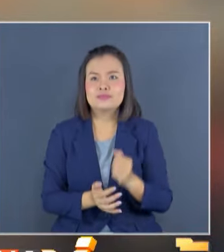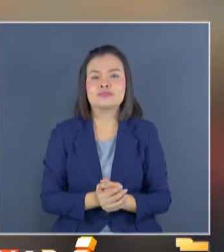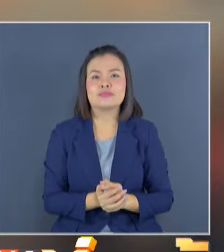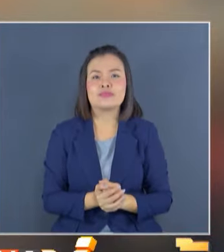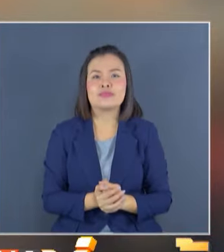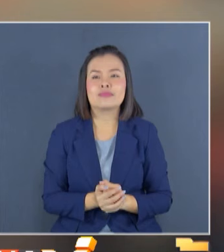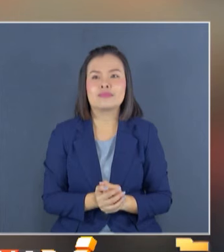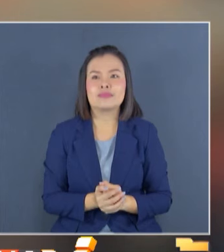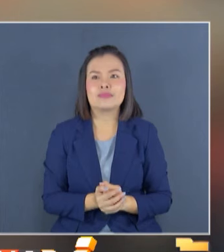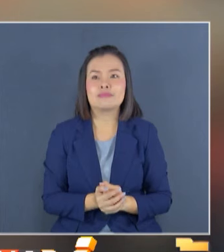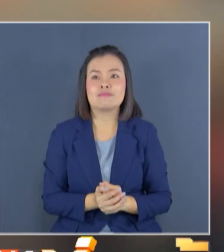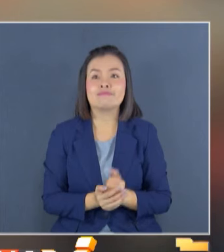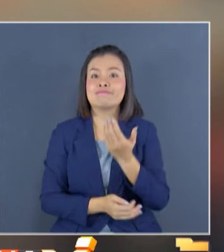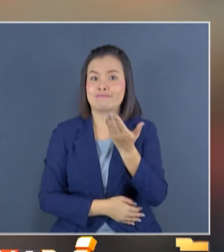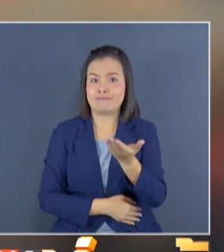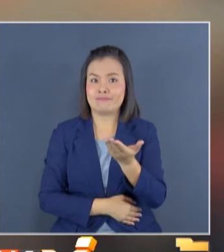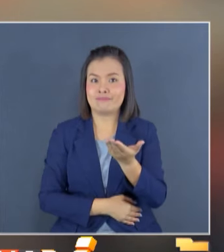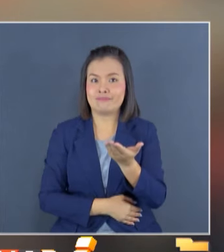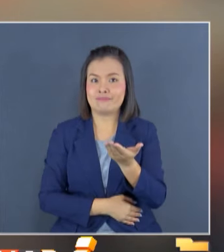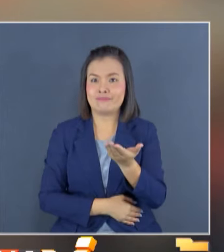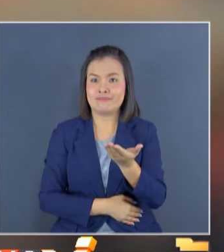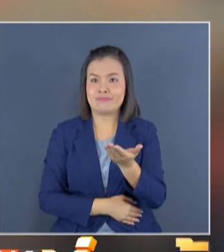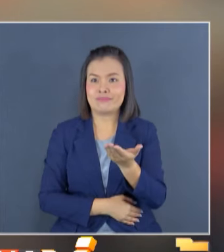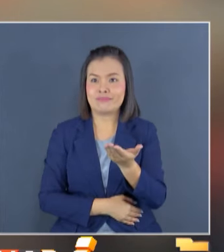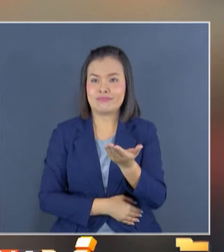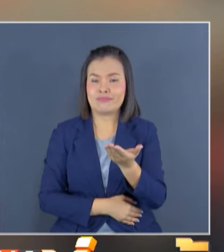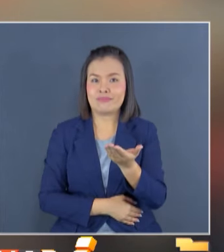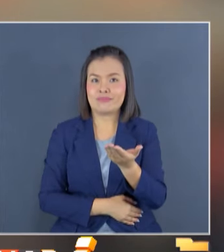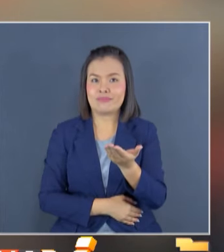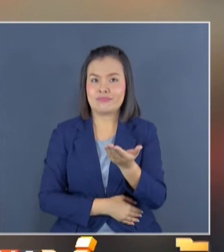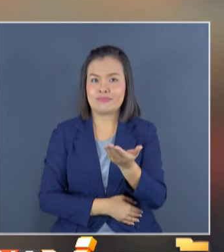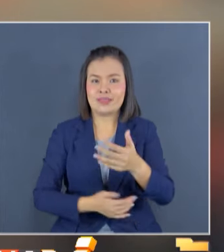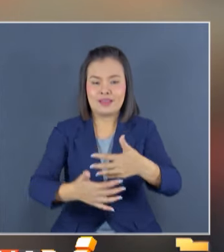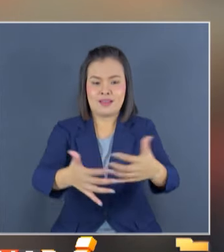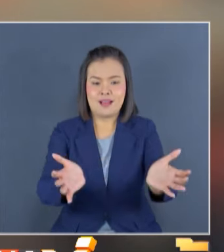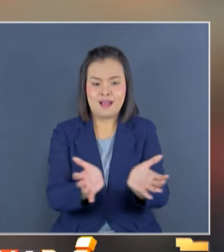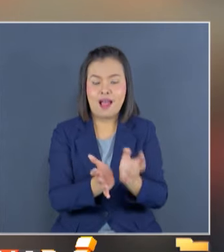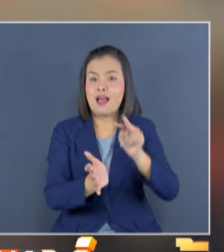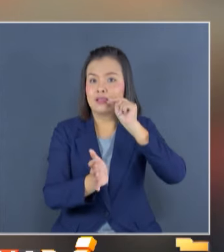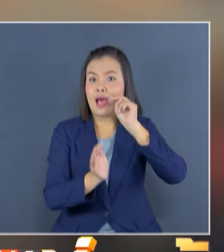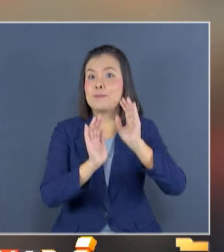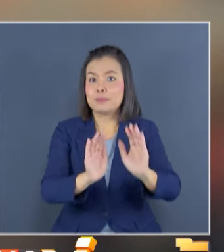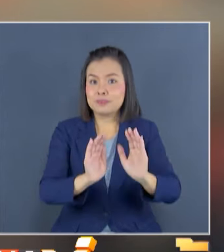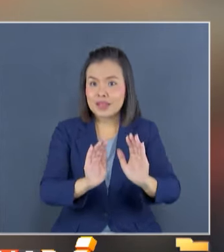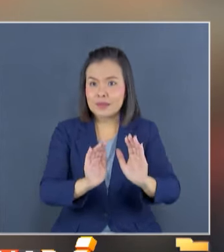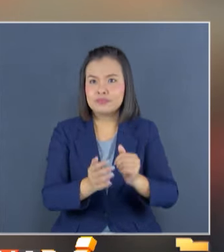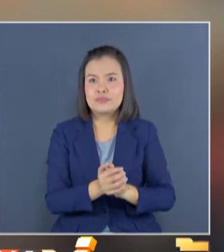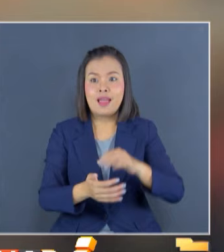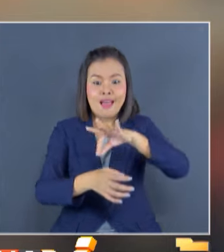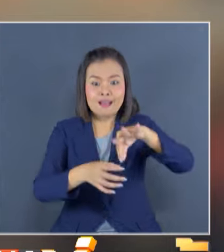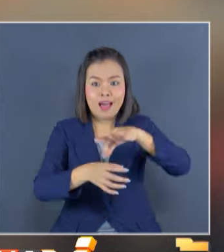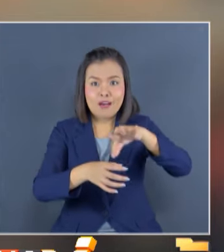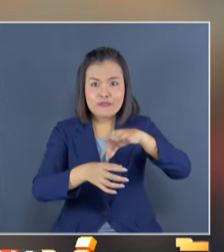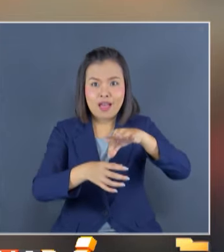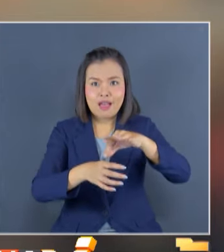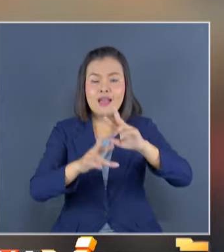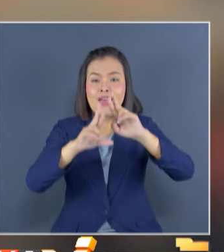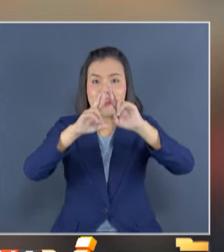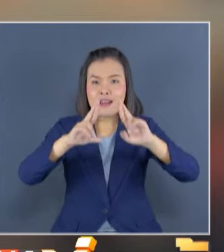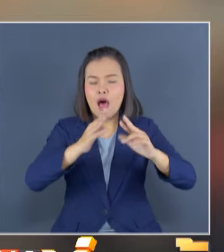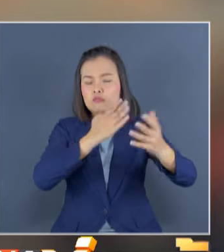วไปที่ร้านช้างม้อยกาแฟนะคะก่อนจะไปอ่างเก็บน้ำหนองเขียวนี่ร้านกาแฟก่อนเลยดูร้านเก่า